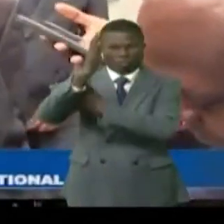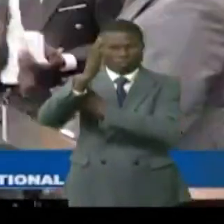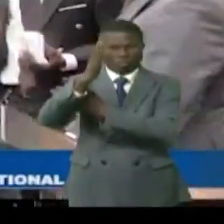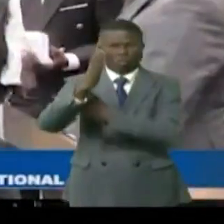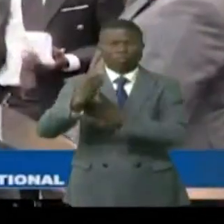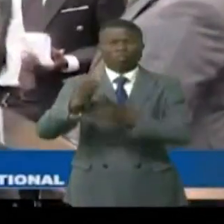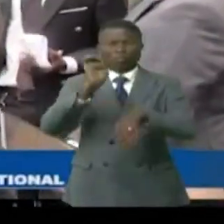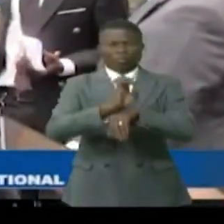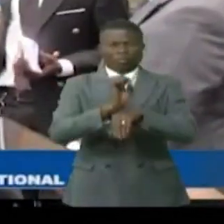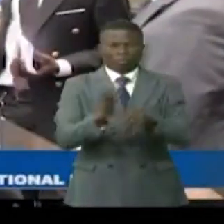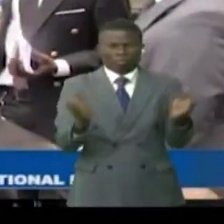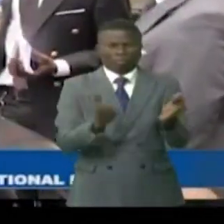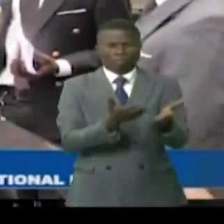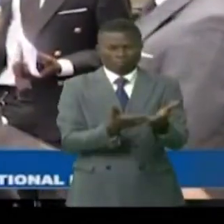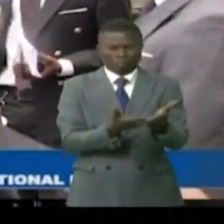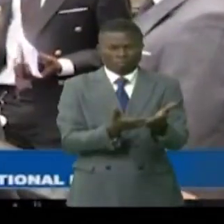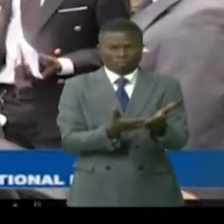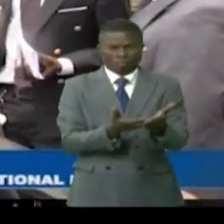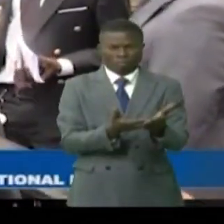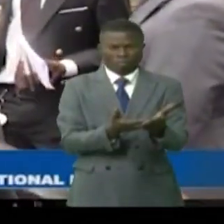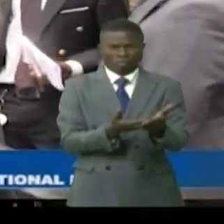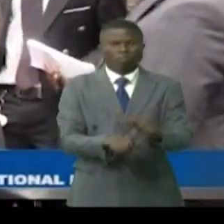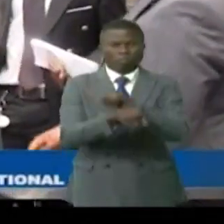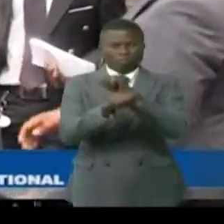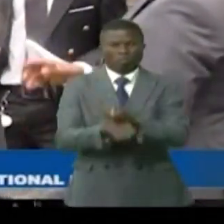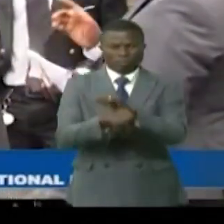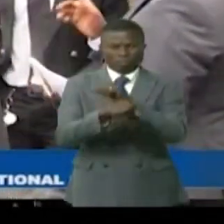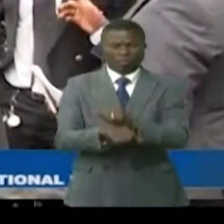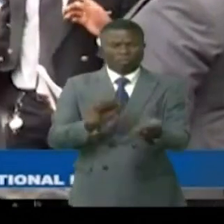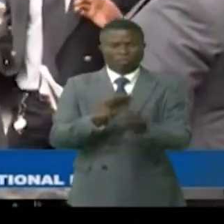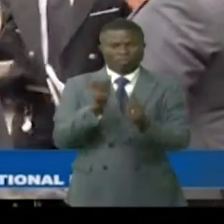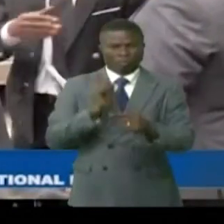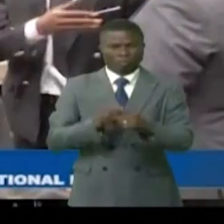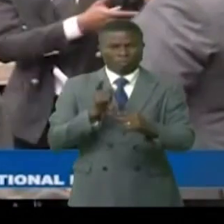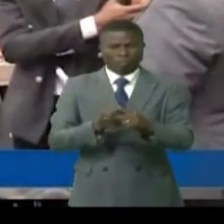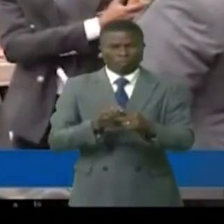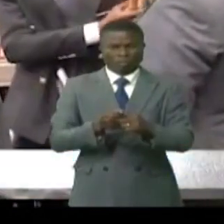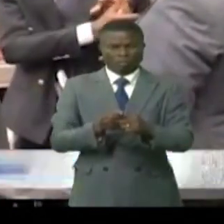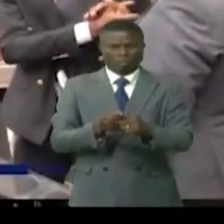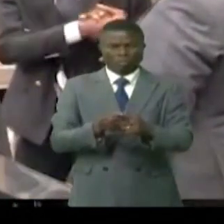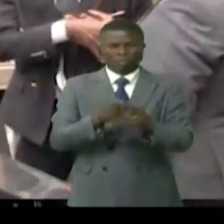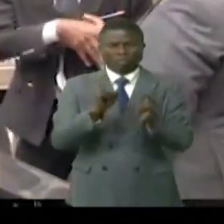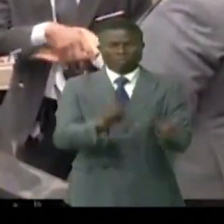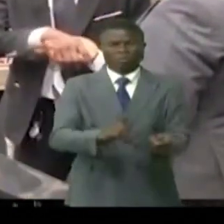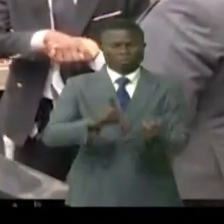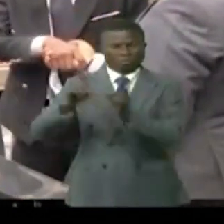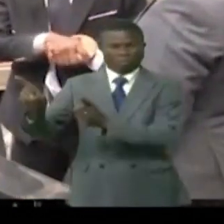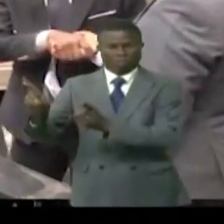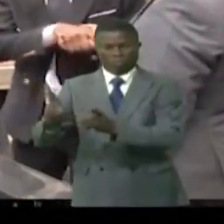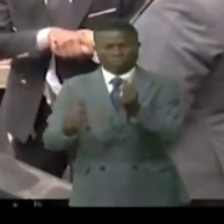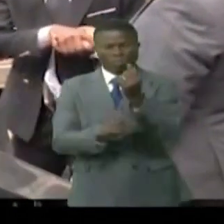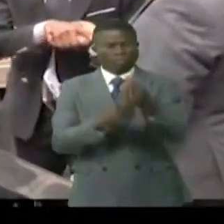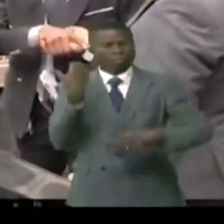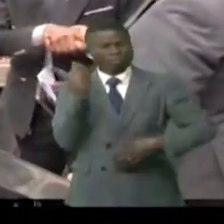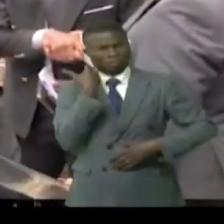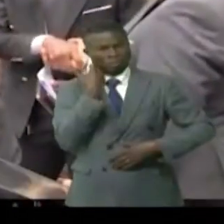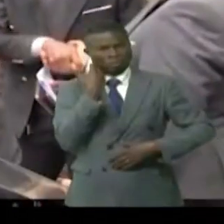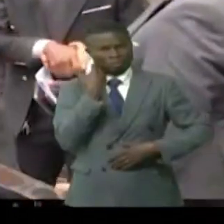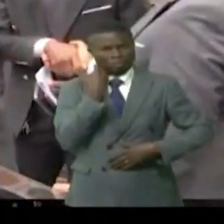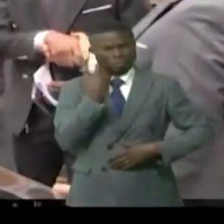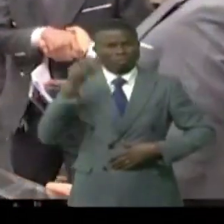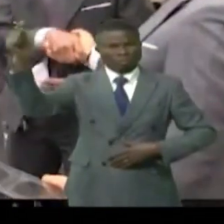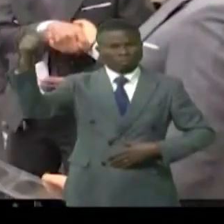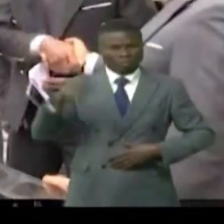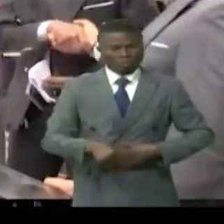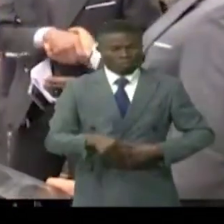cette chapelle et souvent il y a cette difficulté de la mobilité des malades, soit qui doivent